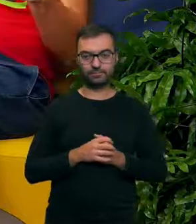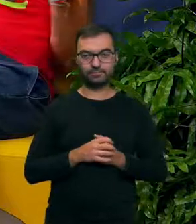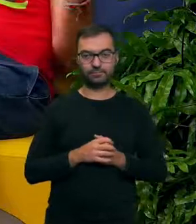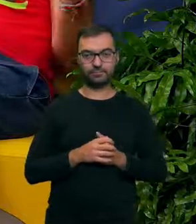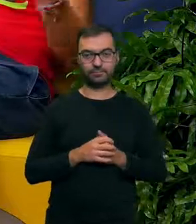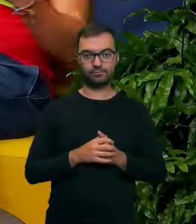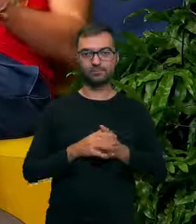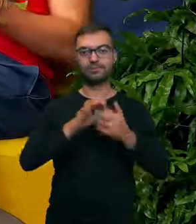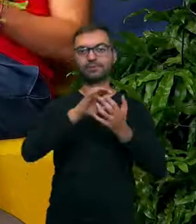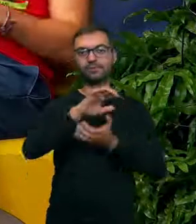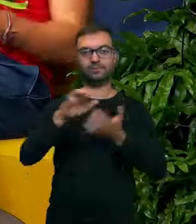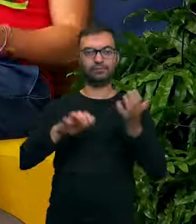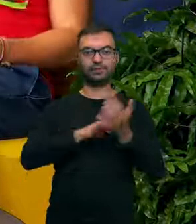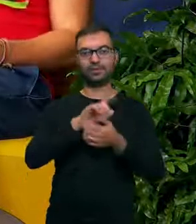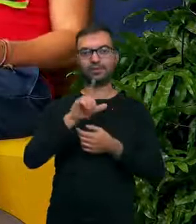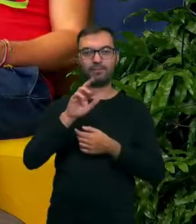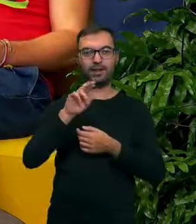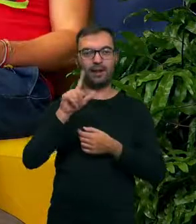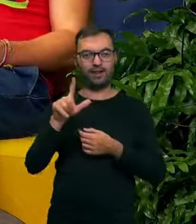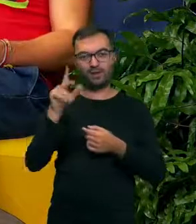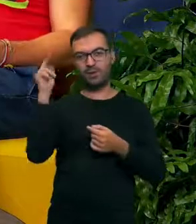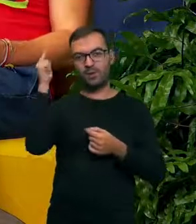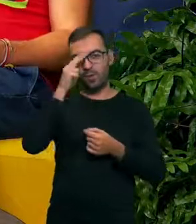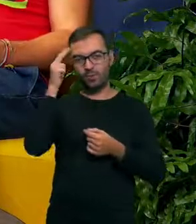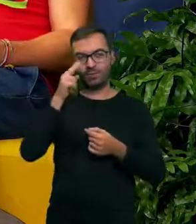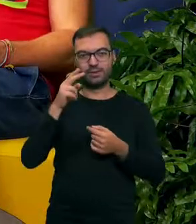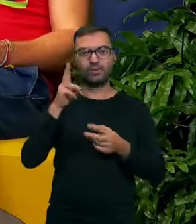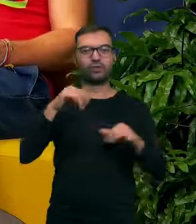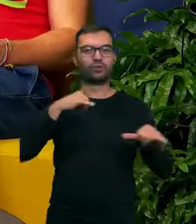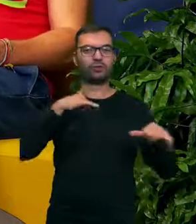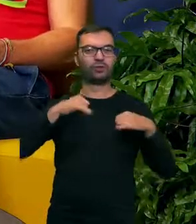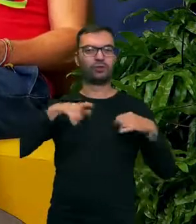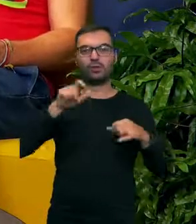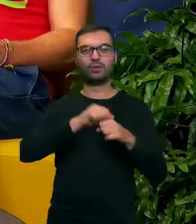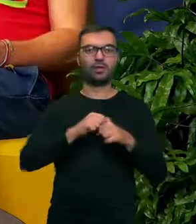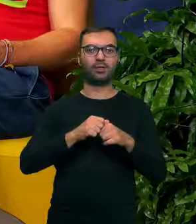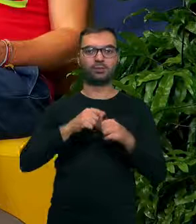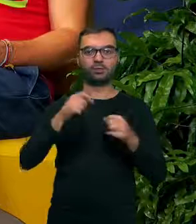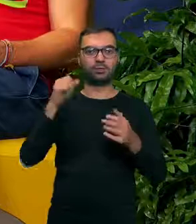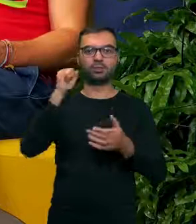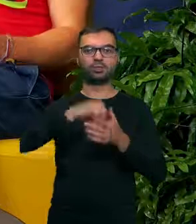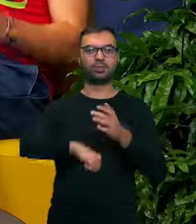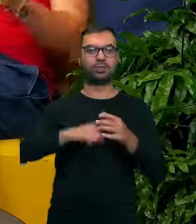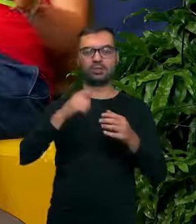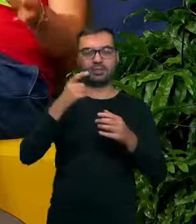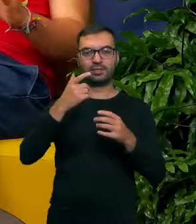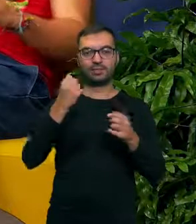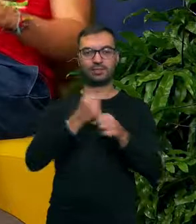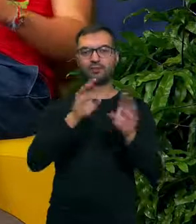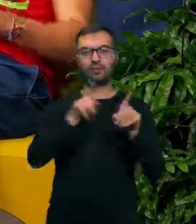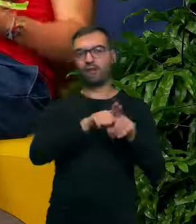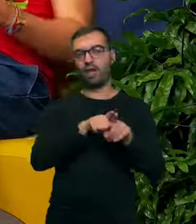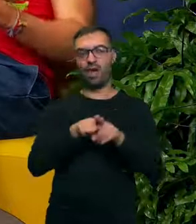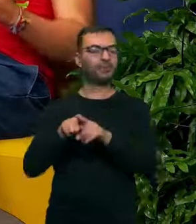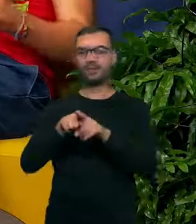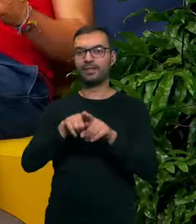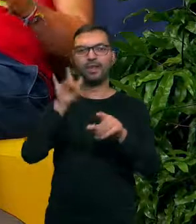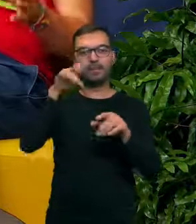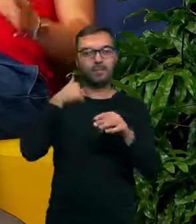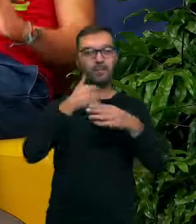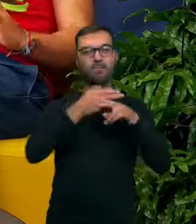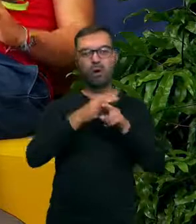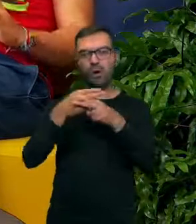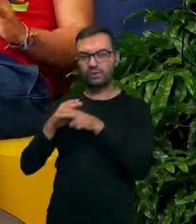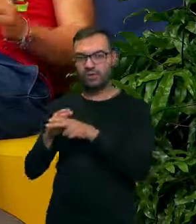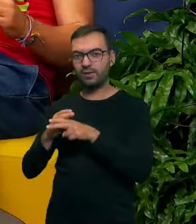ten świat PRL-u, jakby osoby u władzy, że to nie jest monolit, tylko że tam były jakby frakcje, że każdy coś